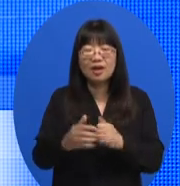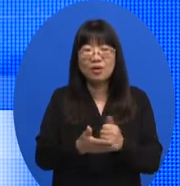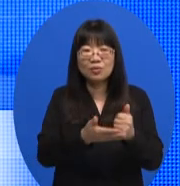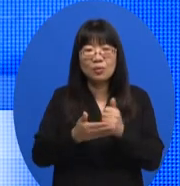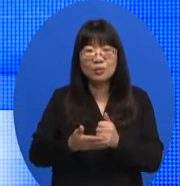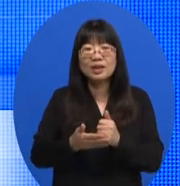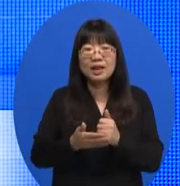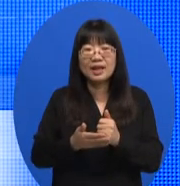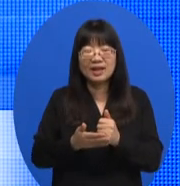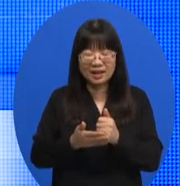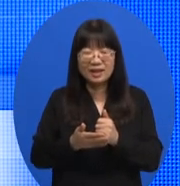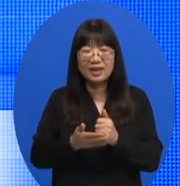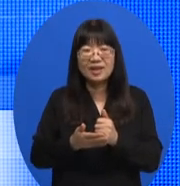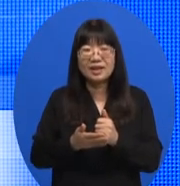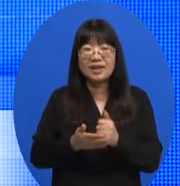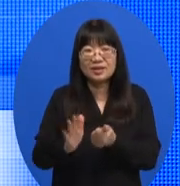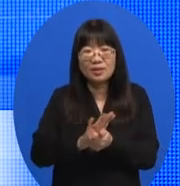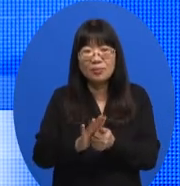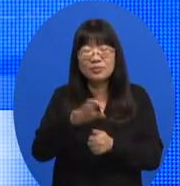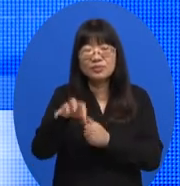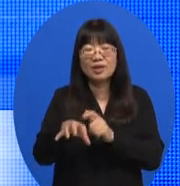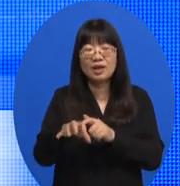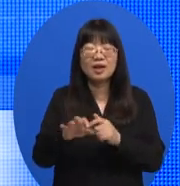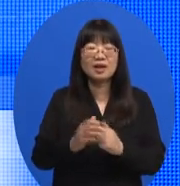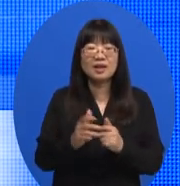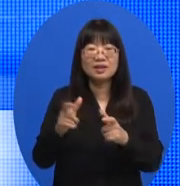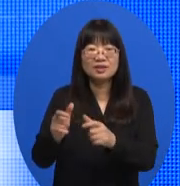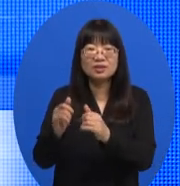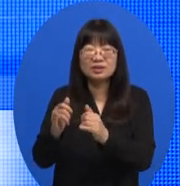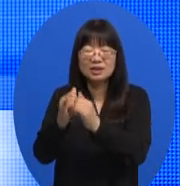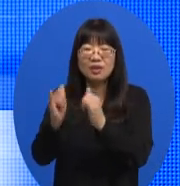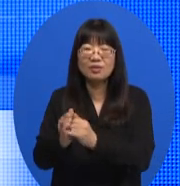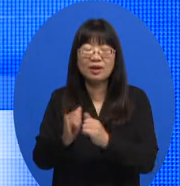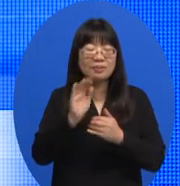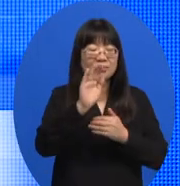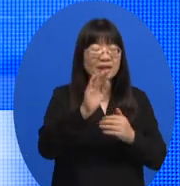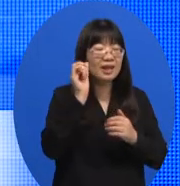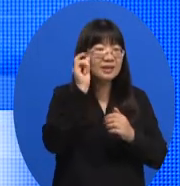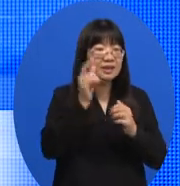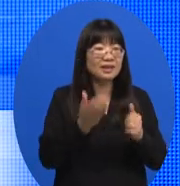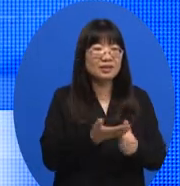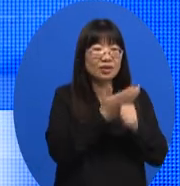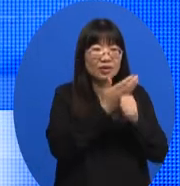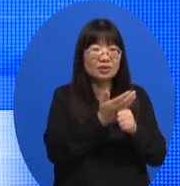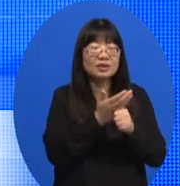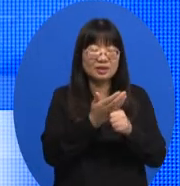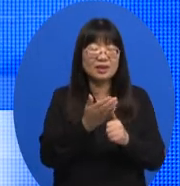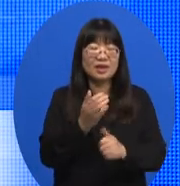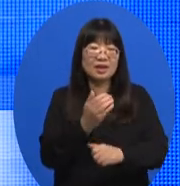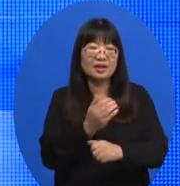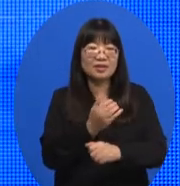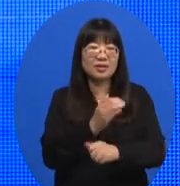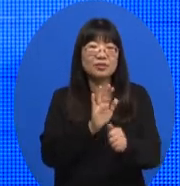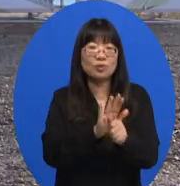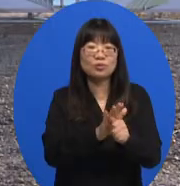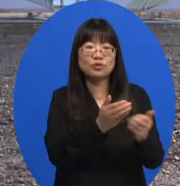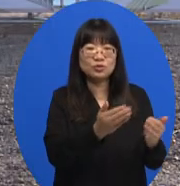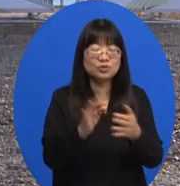그다음에 지역사회와 미래 인재 양성에 기여할 수 있는 지속 가능한 시설로 만들도록